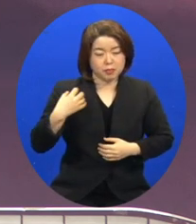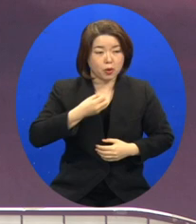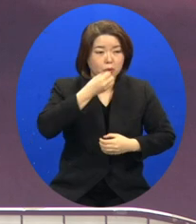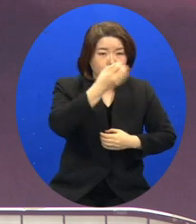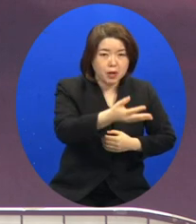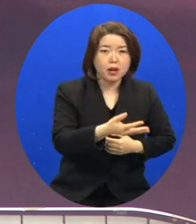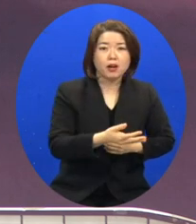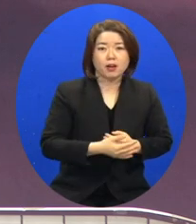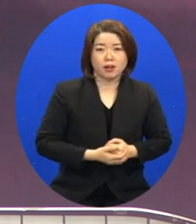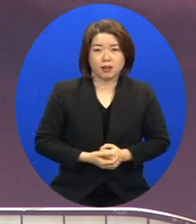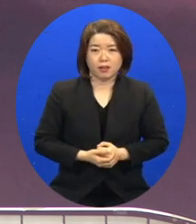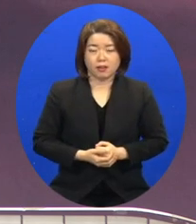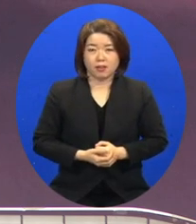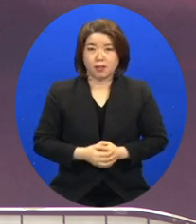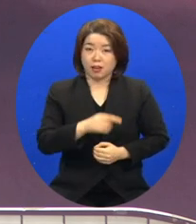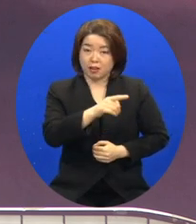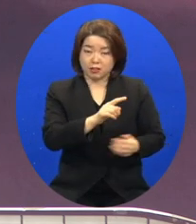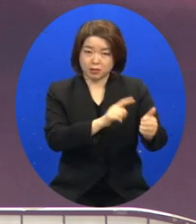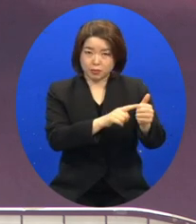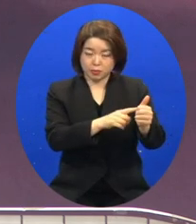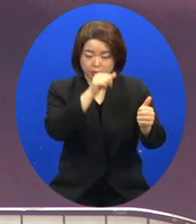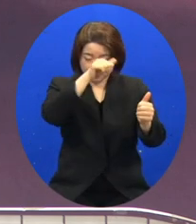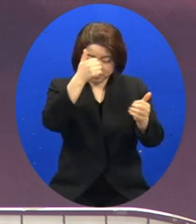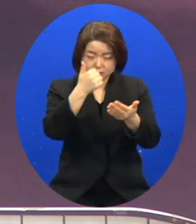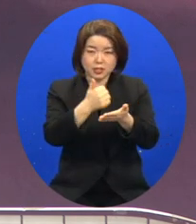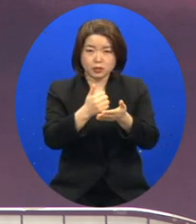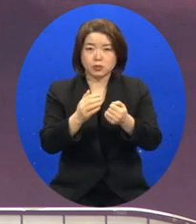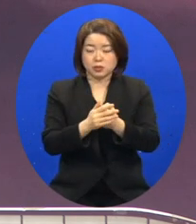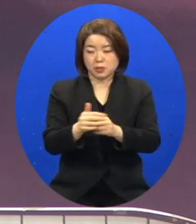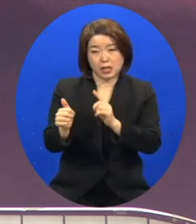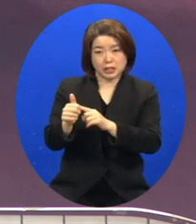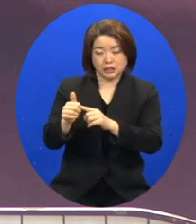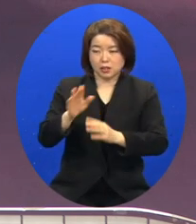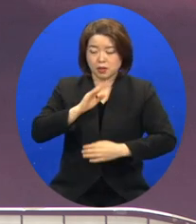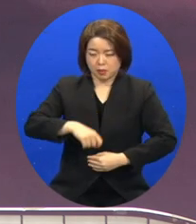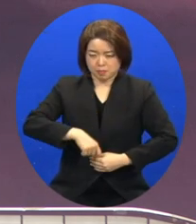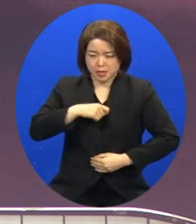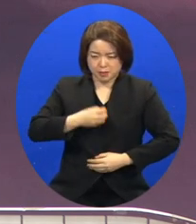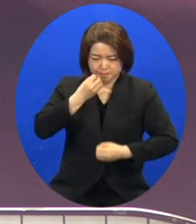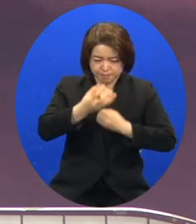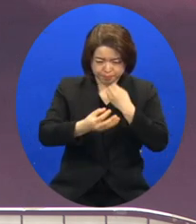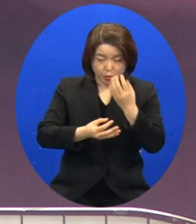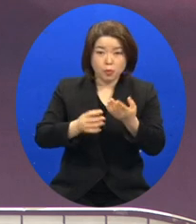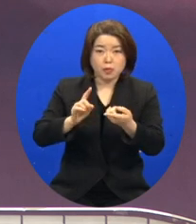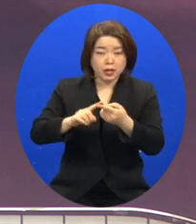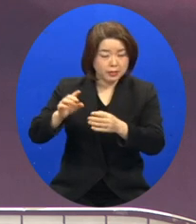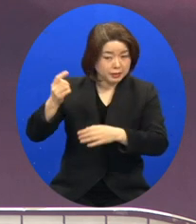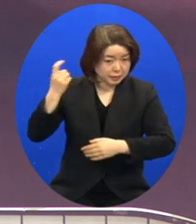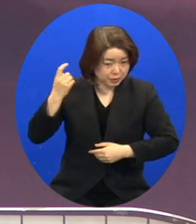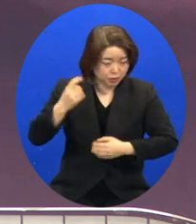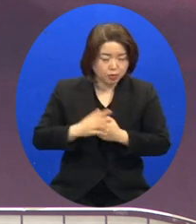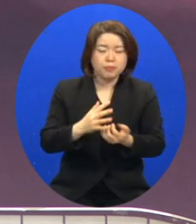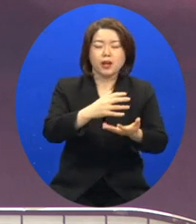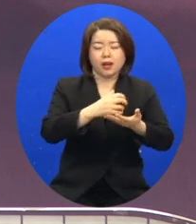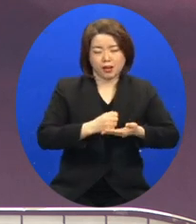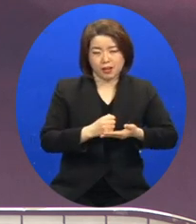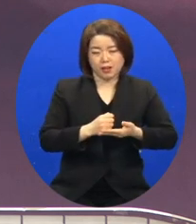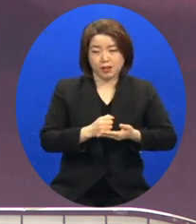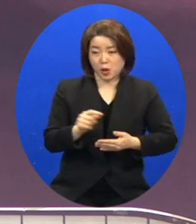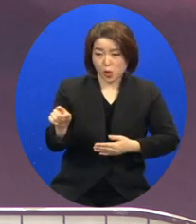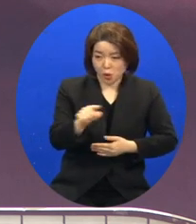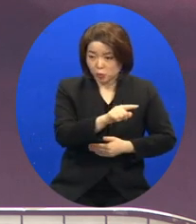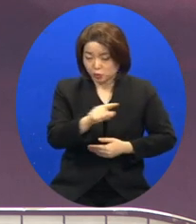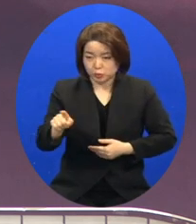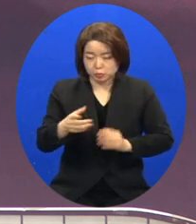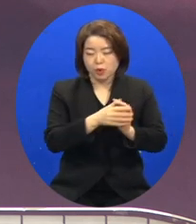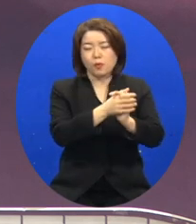했습니다 그 상대편 장로님이 그 진심에 고백을 받고 서로 두 분 사이에 화해가